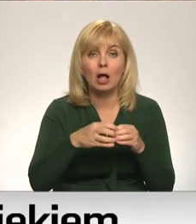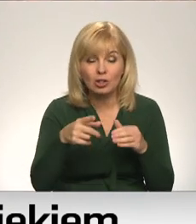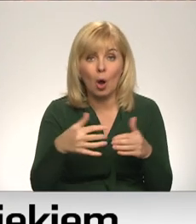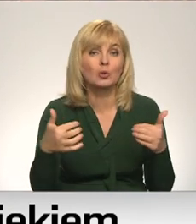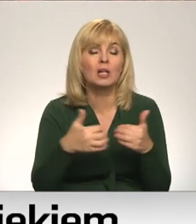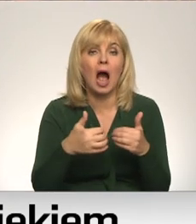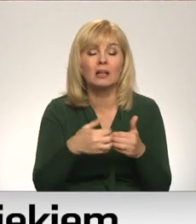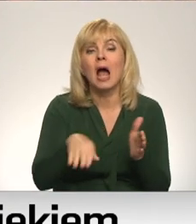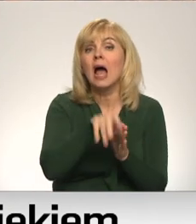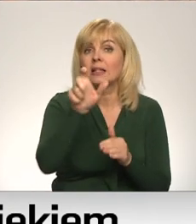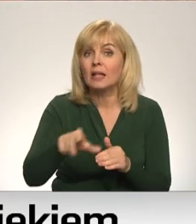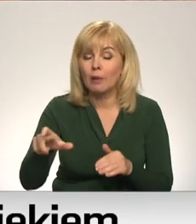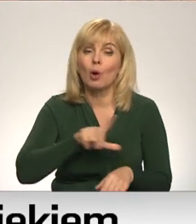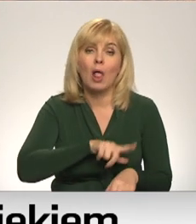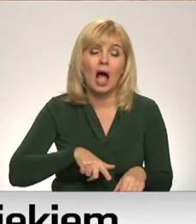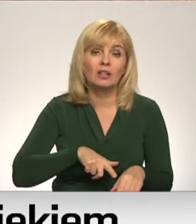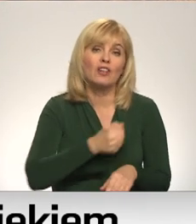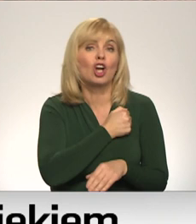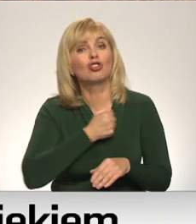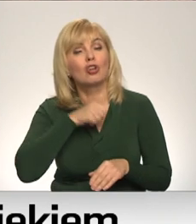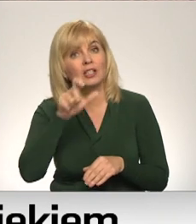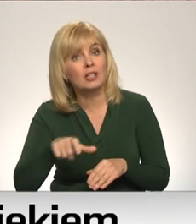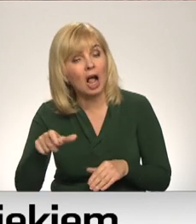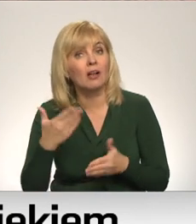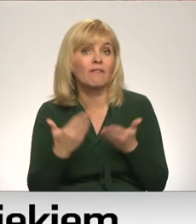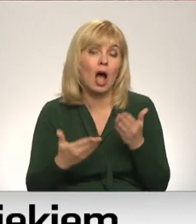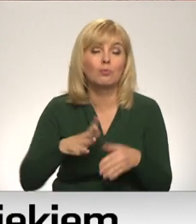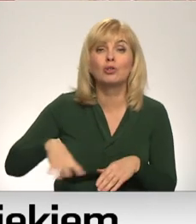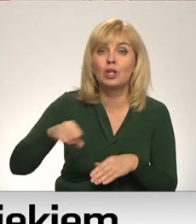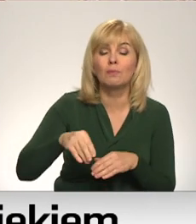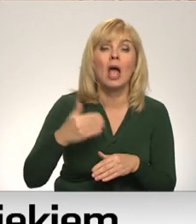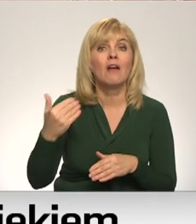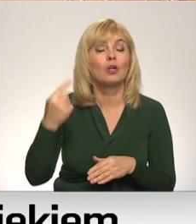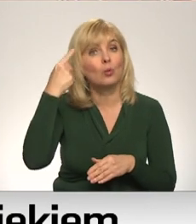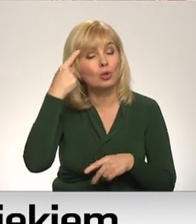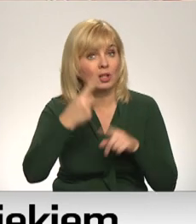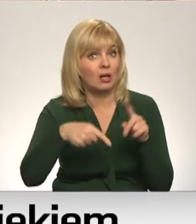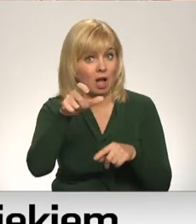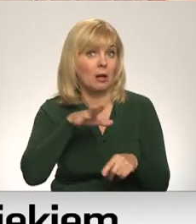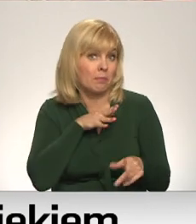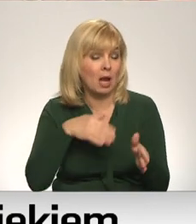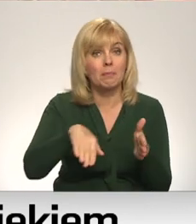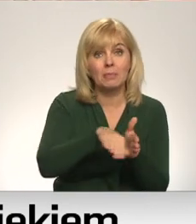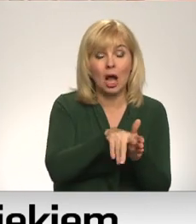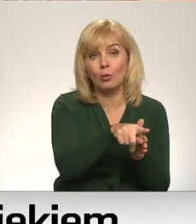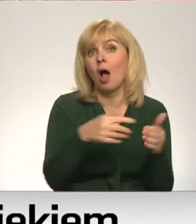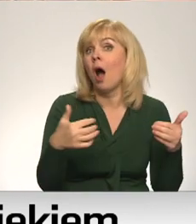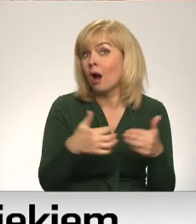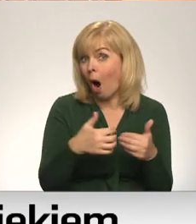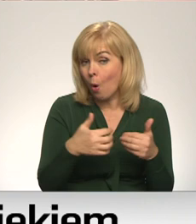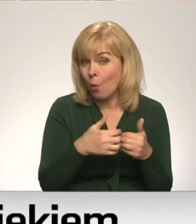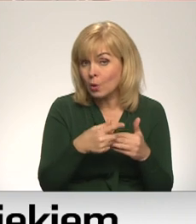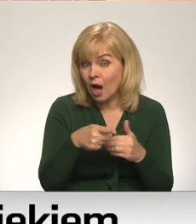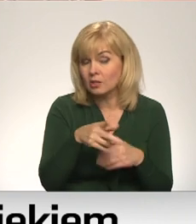latviešu strēlnieki. Un pēkšņi kāda ģimene varētu uzzināt, ka viņu radinieks ir piedalījies šajās kaujās un, piemēram,